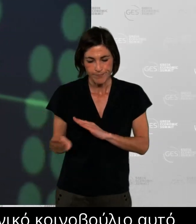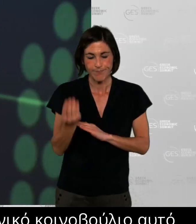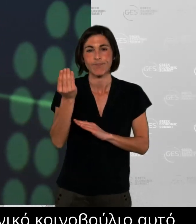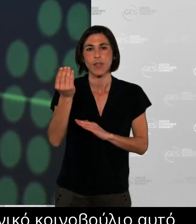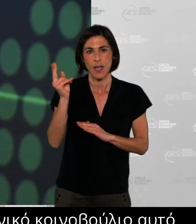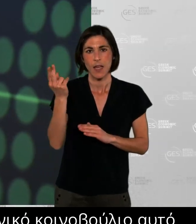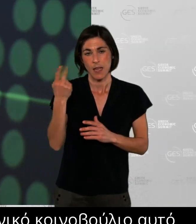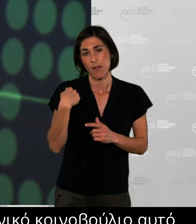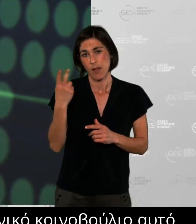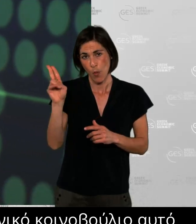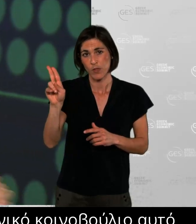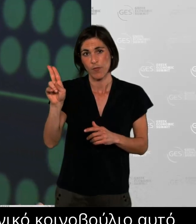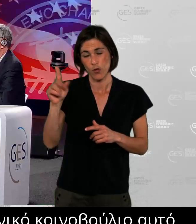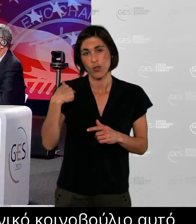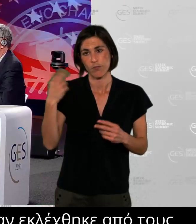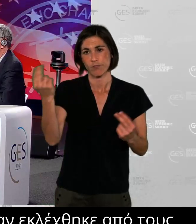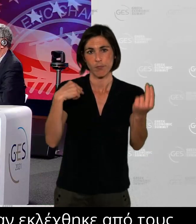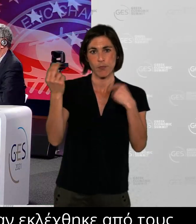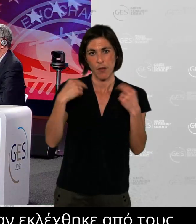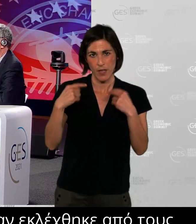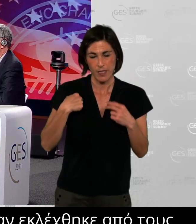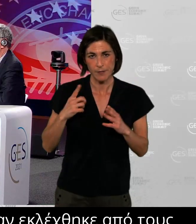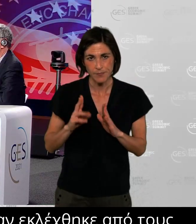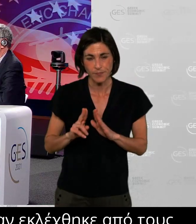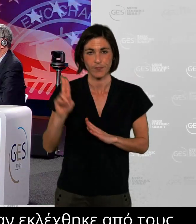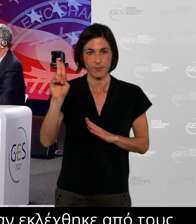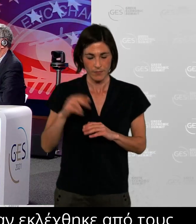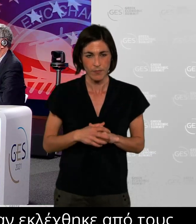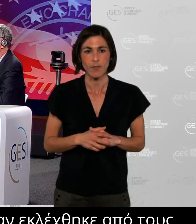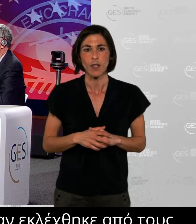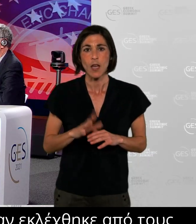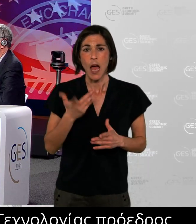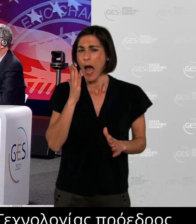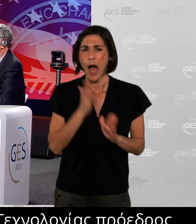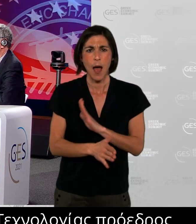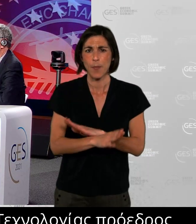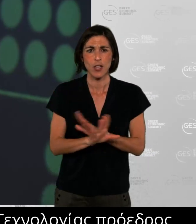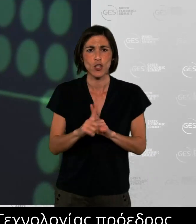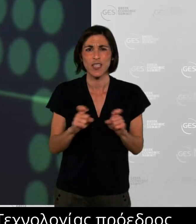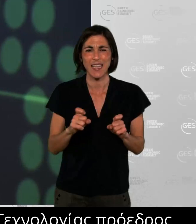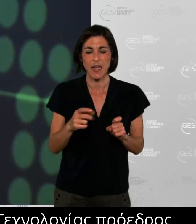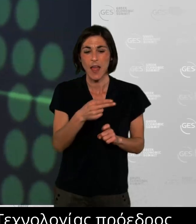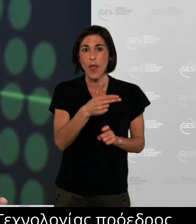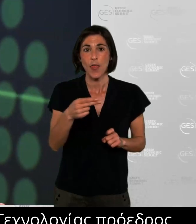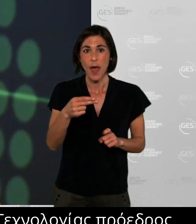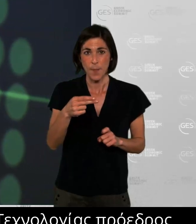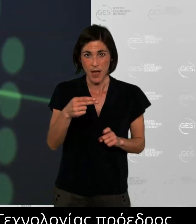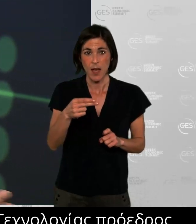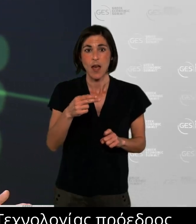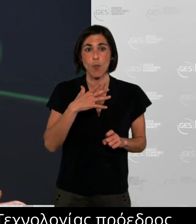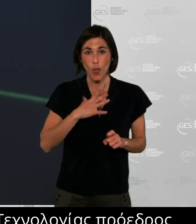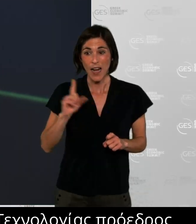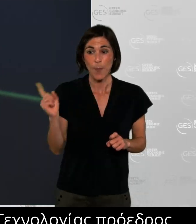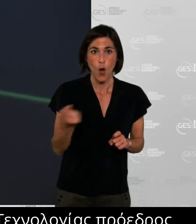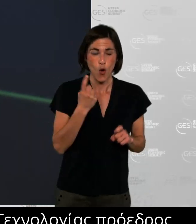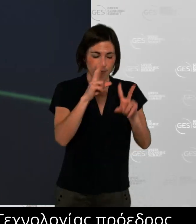συναδέλφους μου στην Επιτροπή Έρευνας και Τεχνολογίας, πρόεδρος Επιτροπής, ήταν αμέσως να καθορίσω μια θεματική την οποία θέλαμε να εξετάσουμε